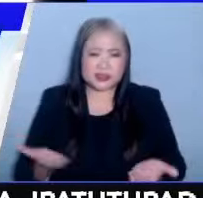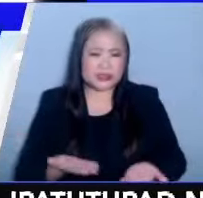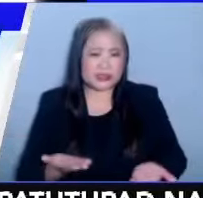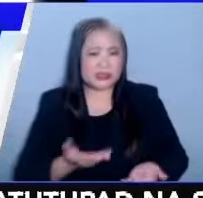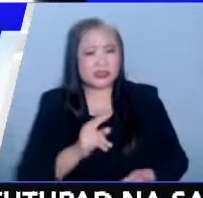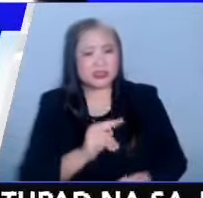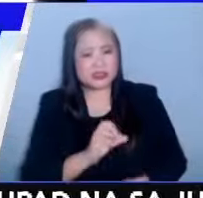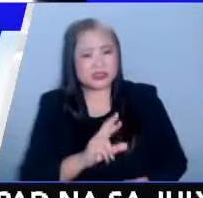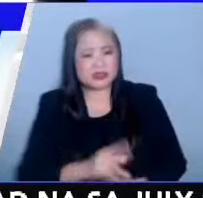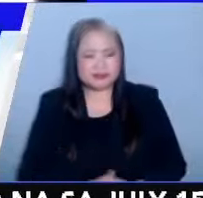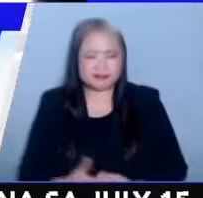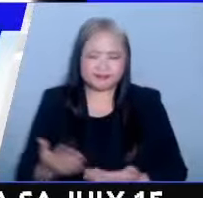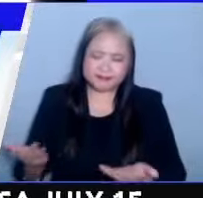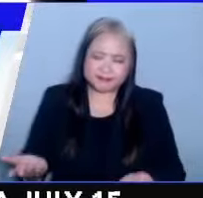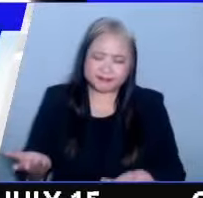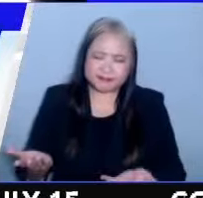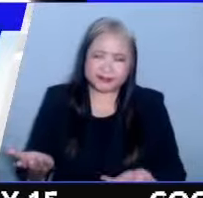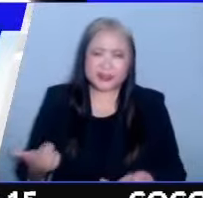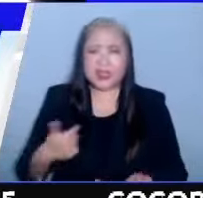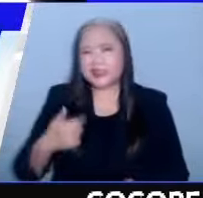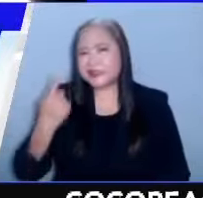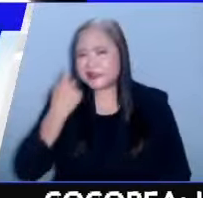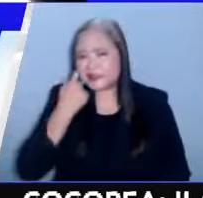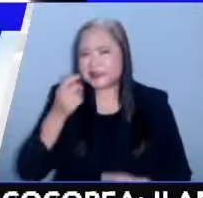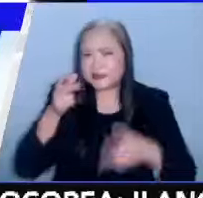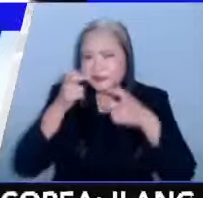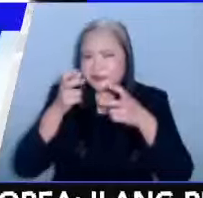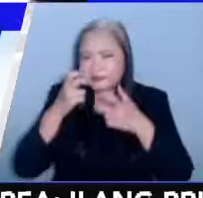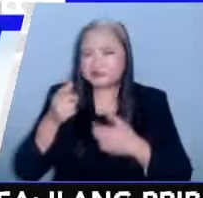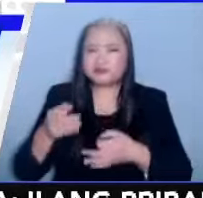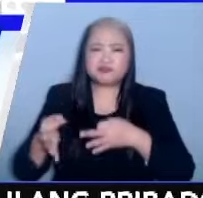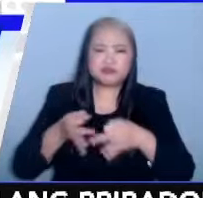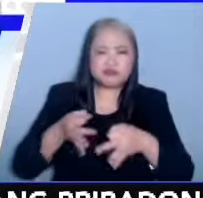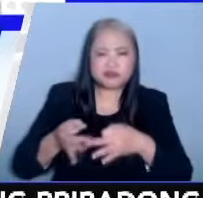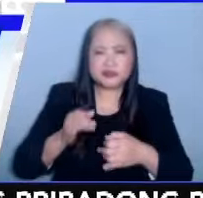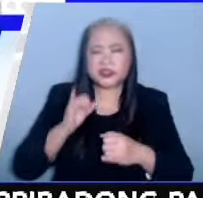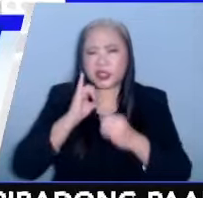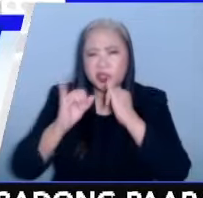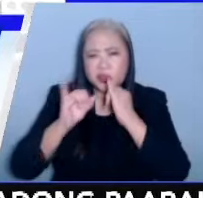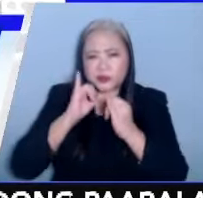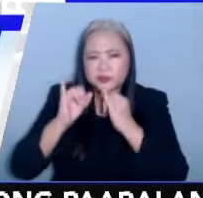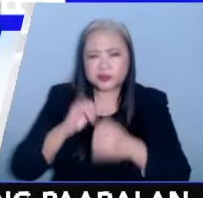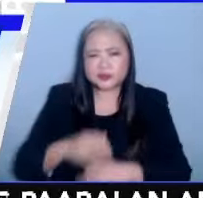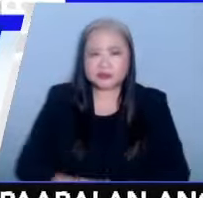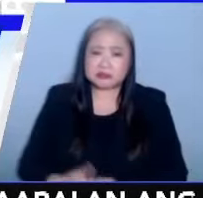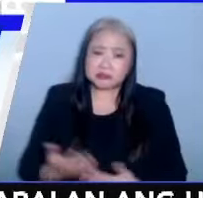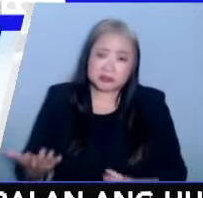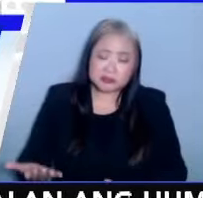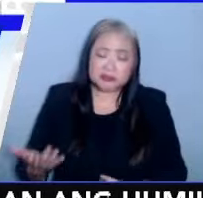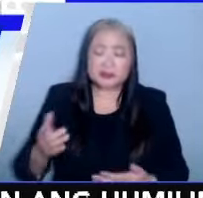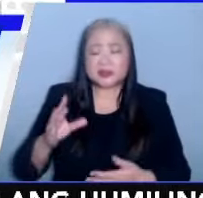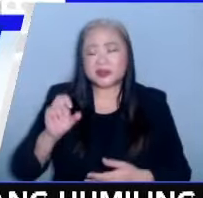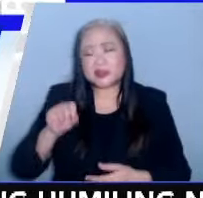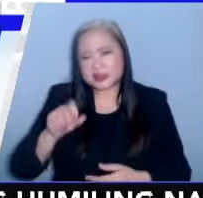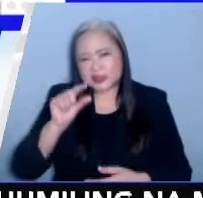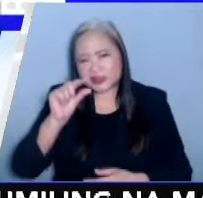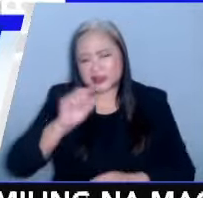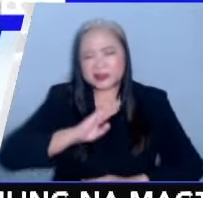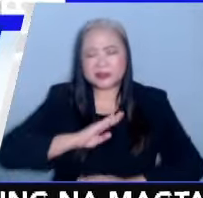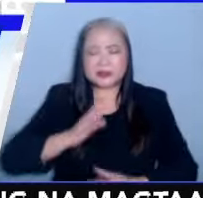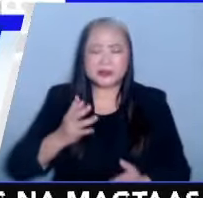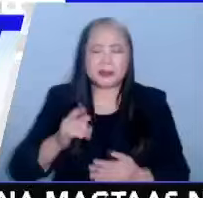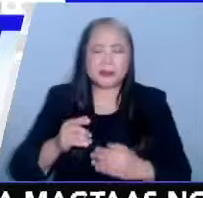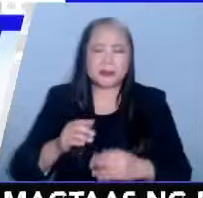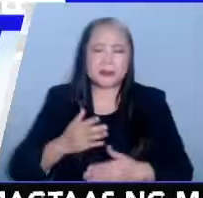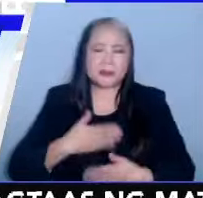Yeah I was listening kanina d sa mga interviews ano at O kusin talaga sinasabi nila may